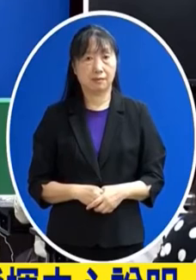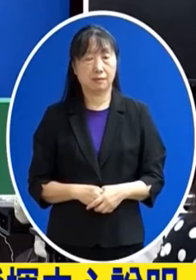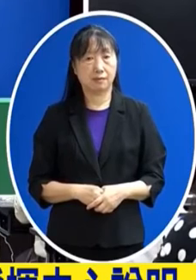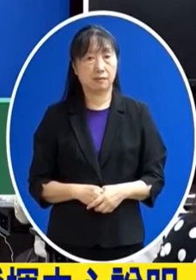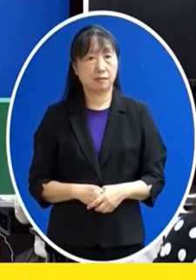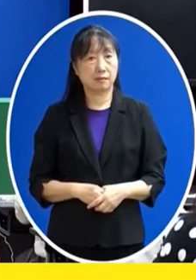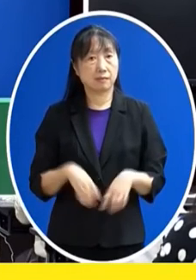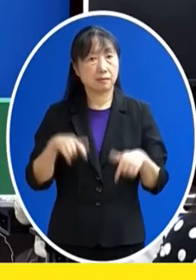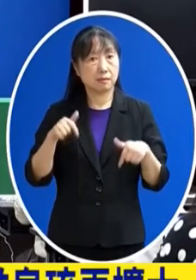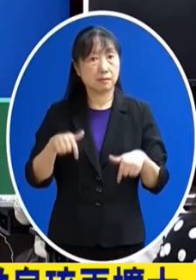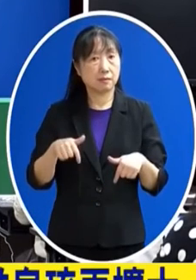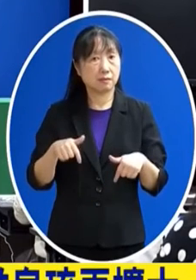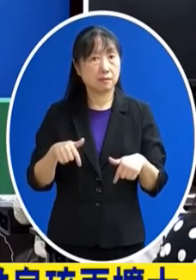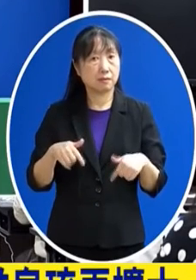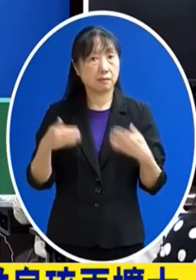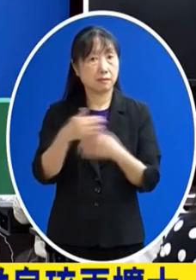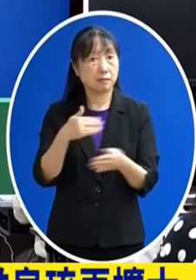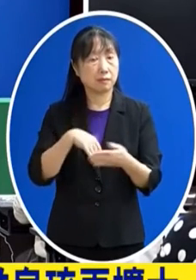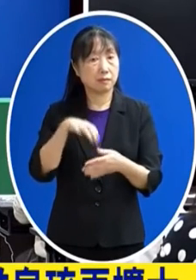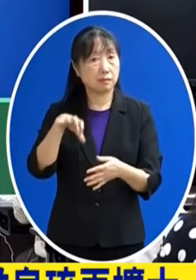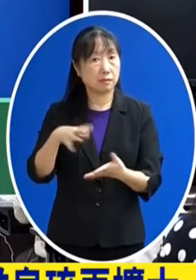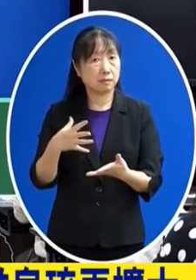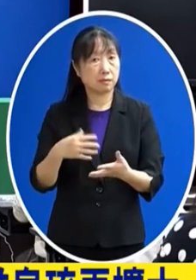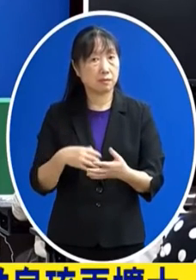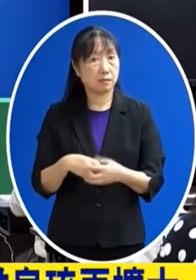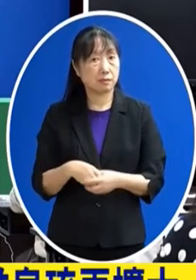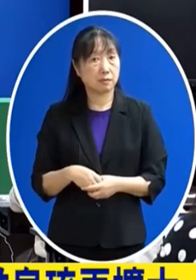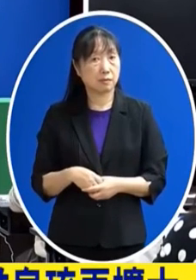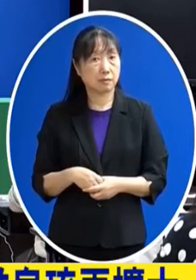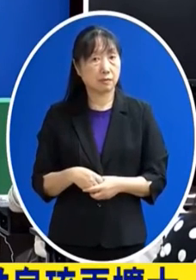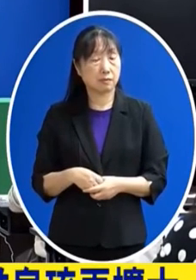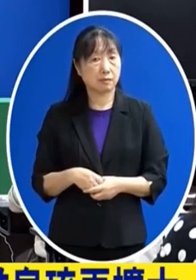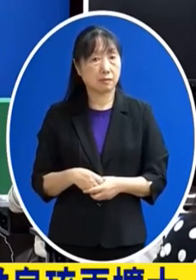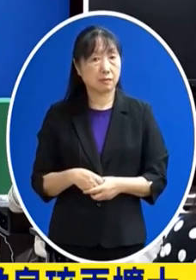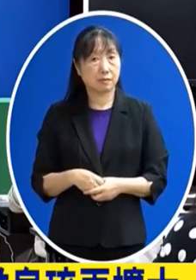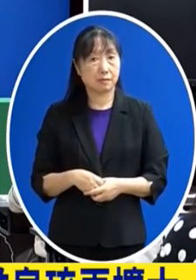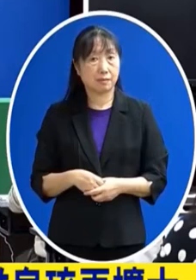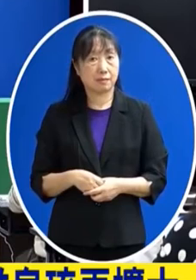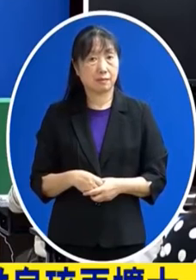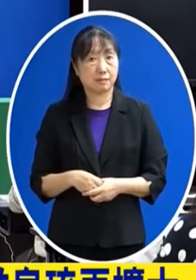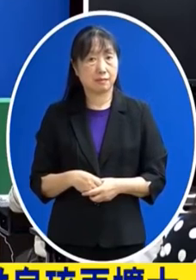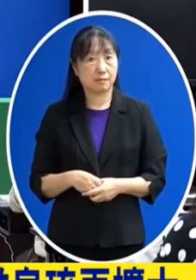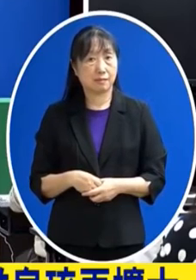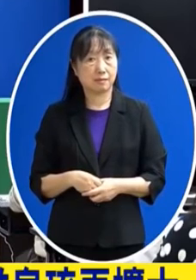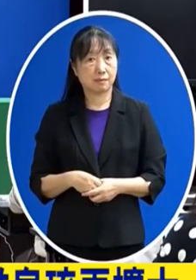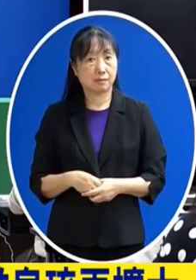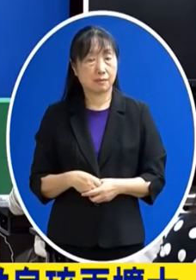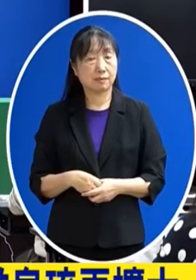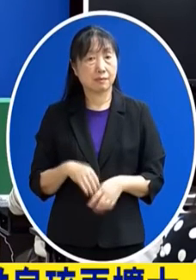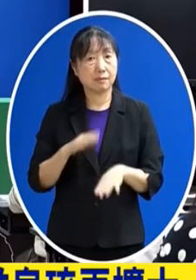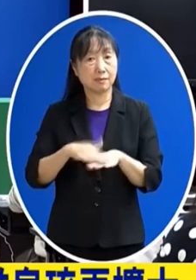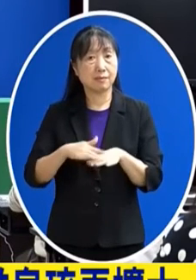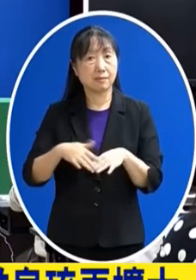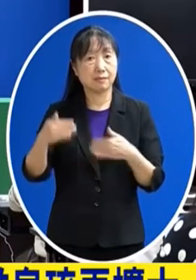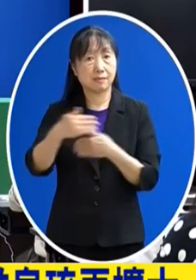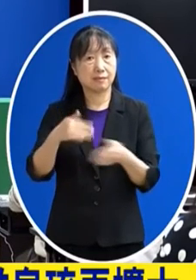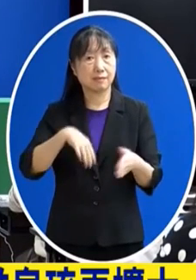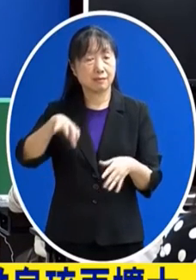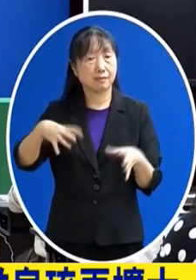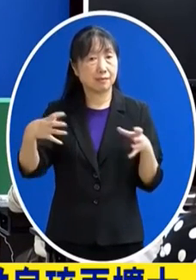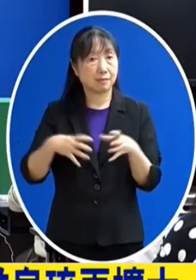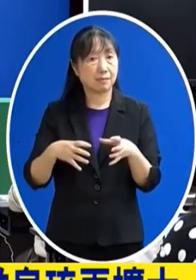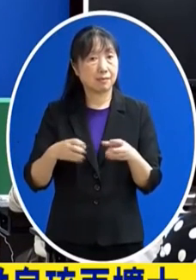那下午我们讲是交通部，我们跟我比较这个交通部嘛，